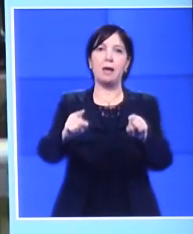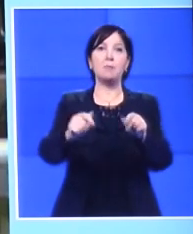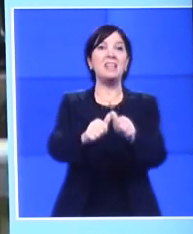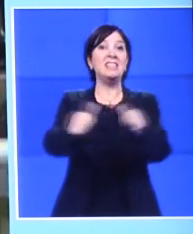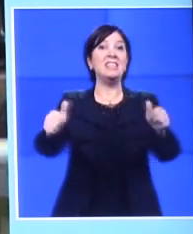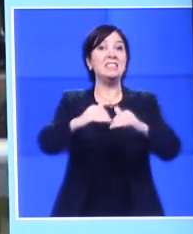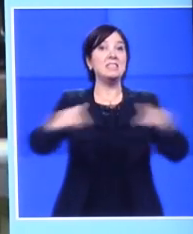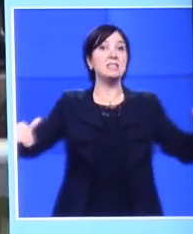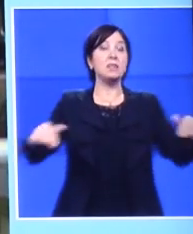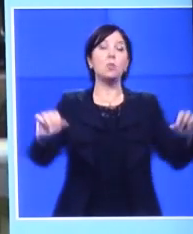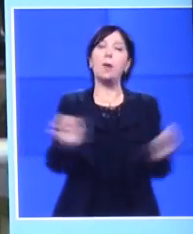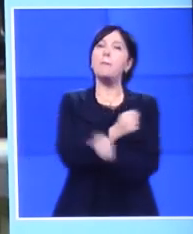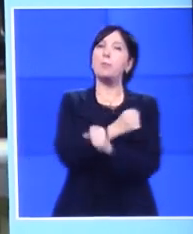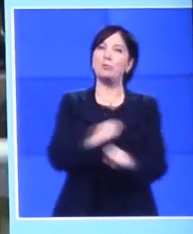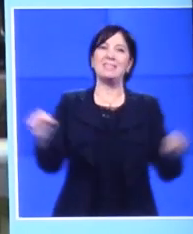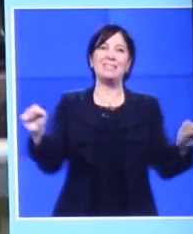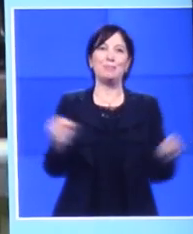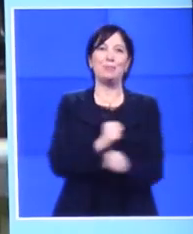distinguere,